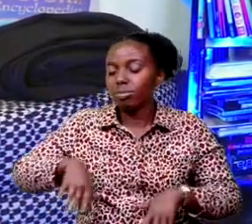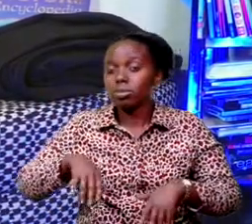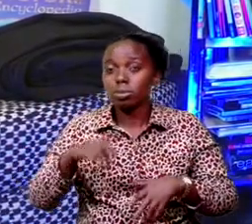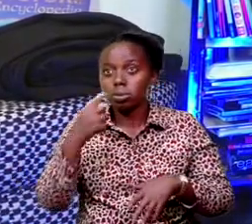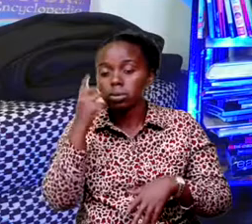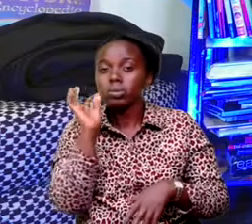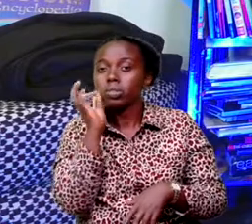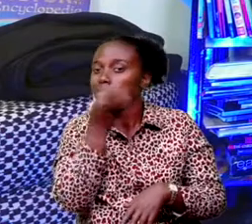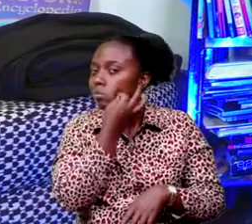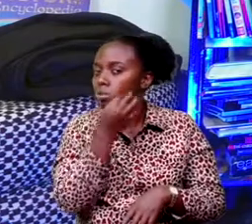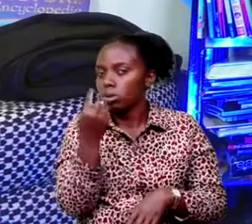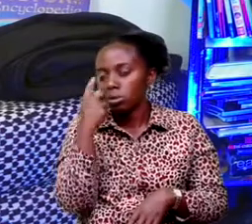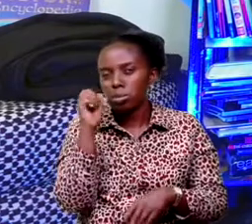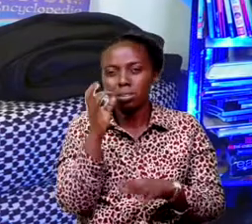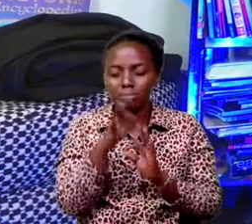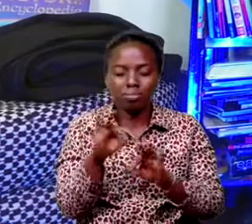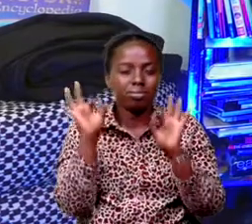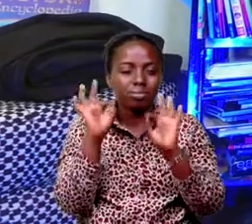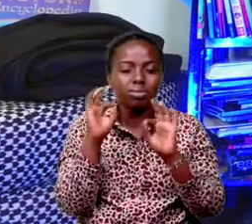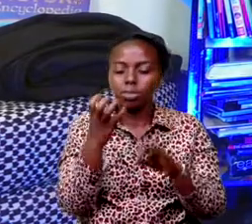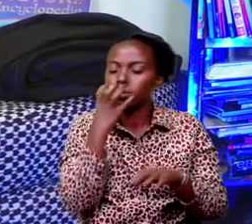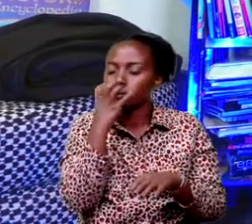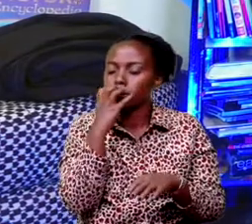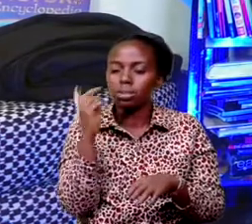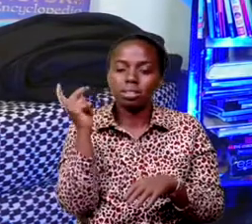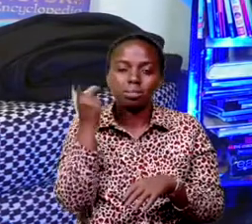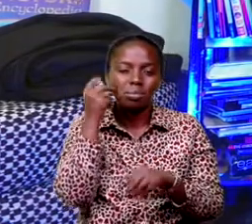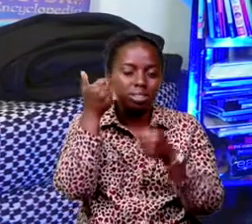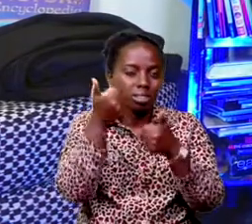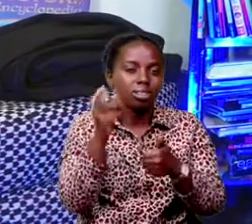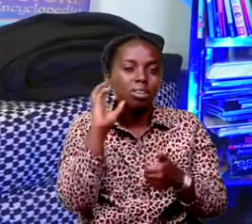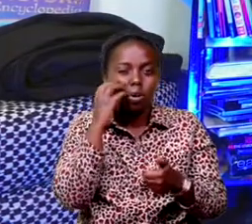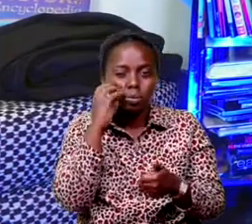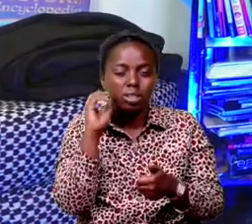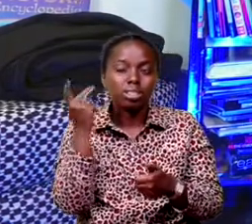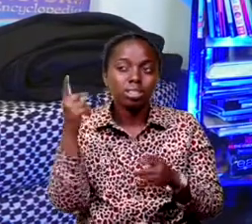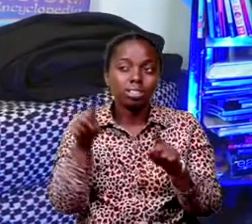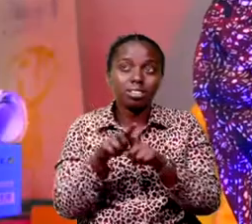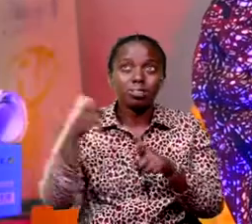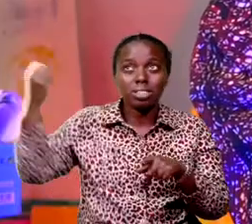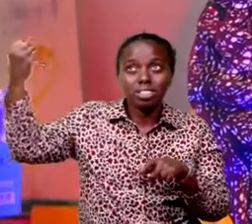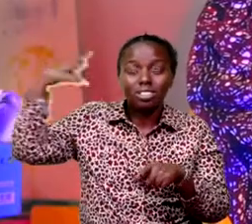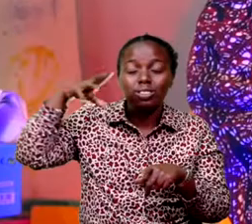tugasanga ziturusha ubwiza tukareba avoka zisa n'amasaro amacunga